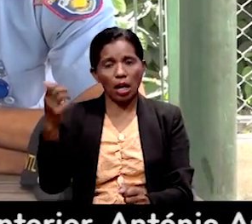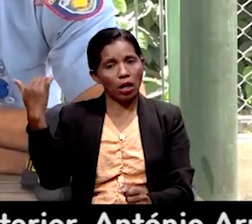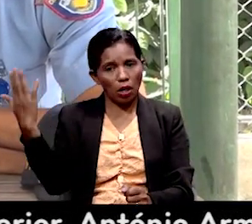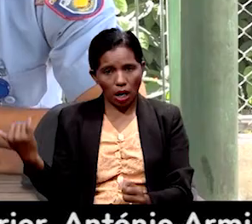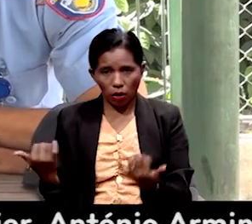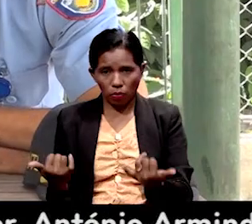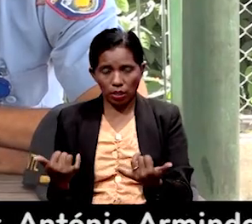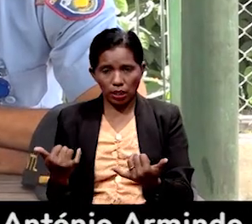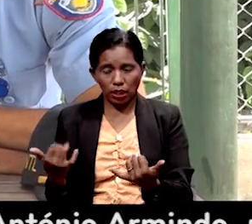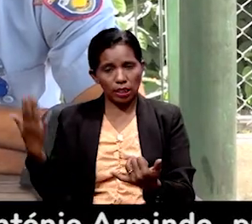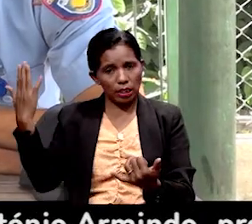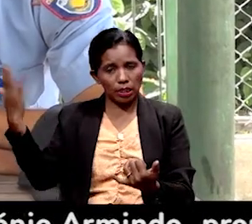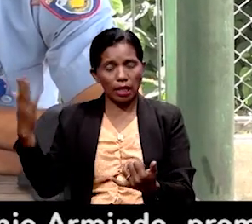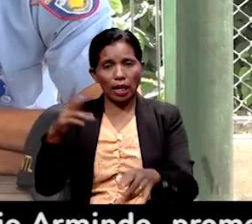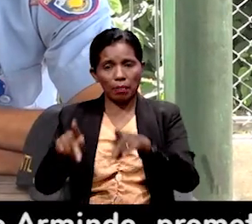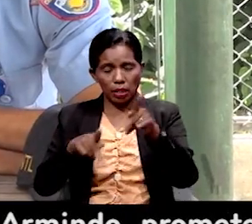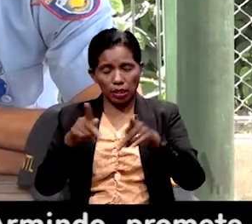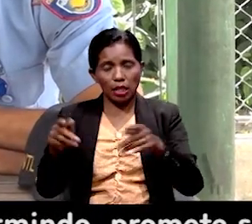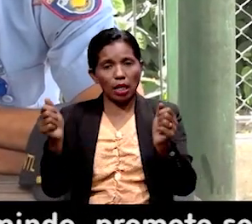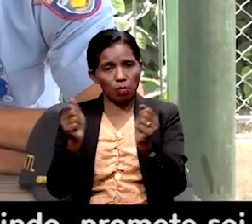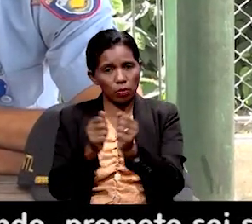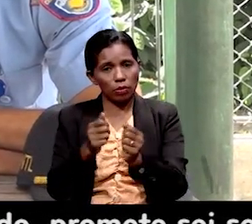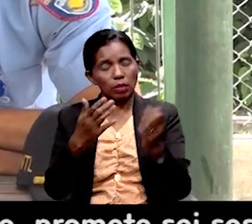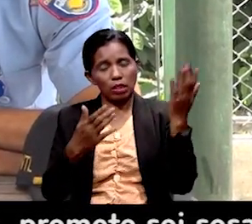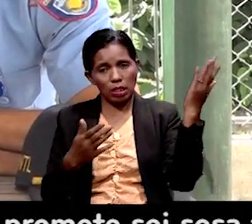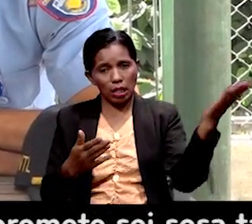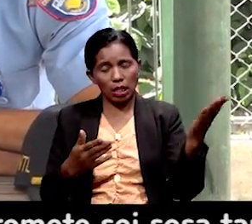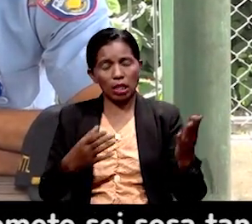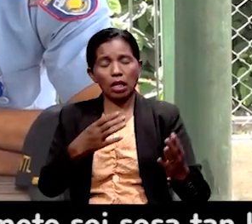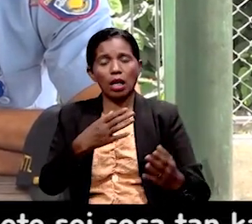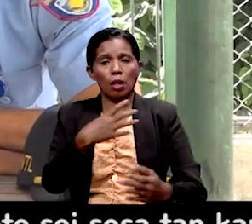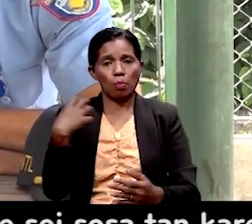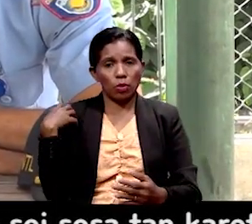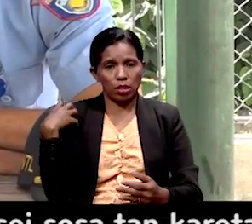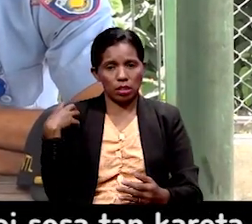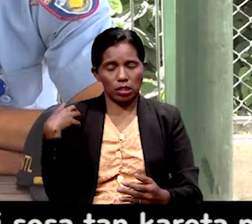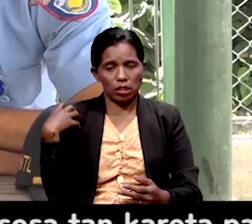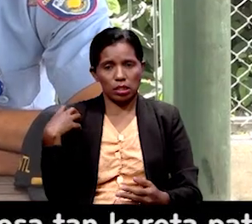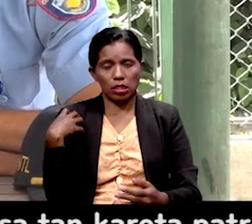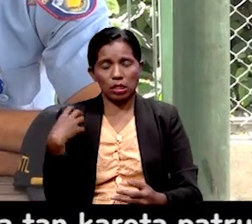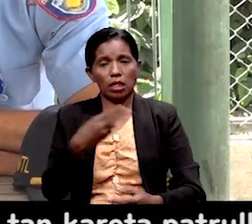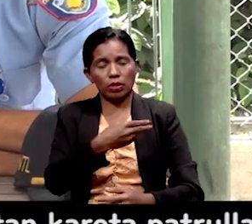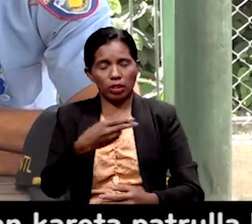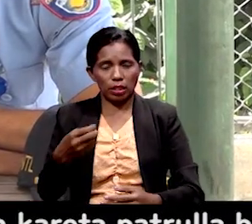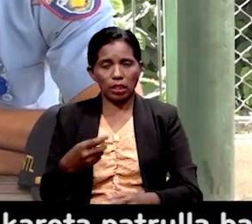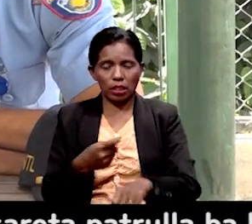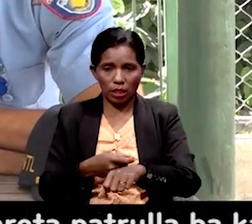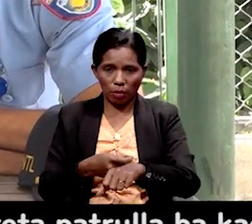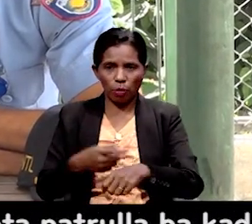liman hamutuk atu sida sanur resintol ya tempo barak emasarne